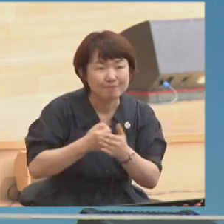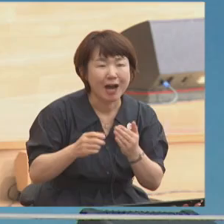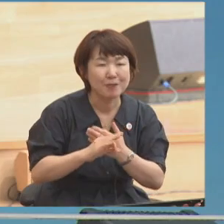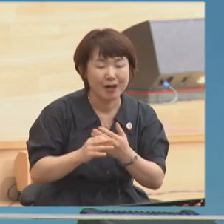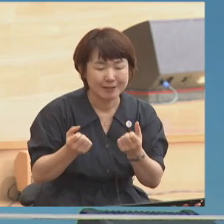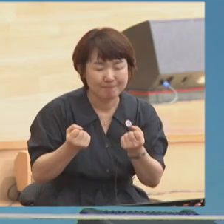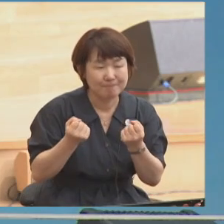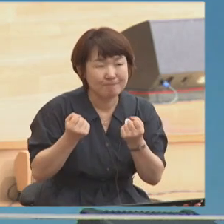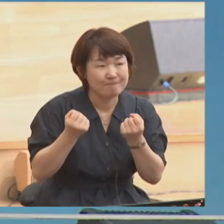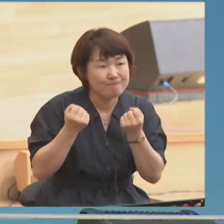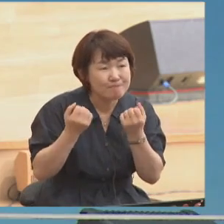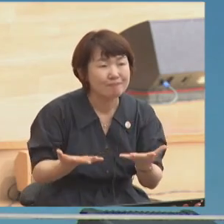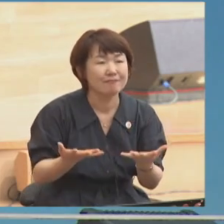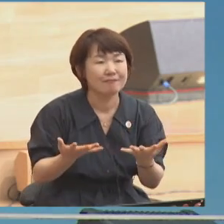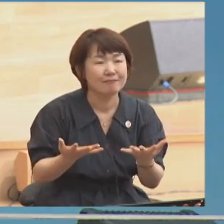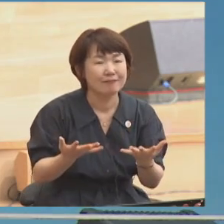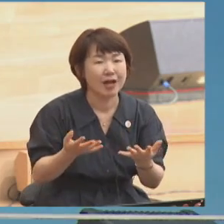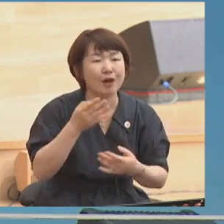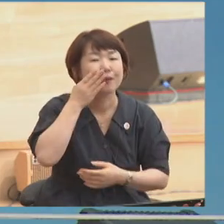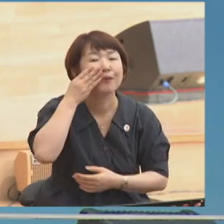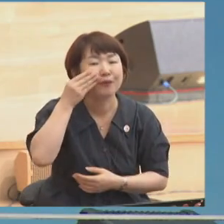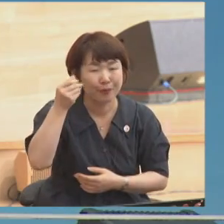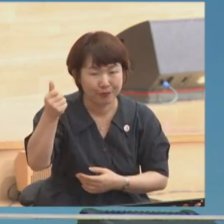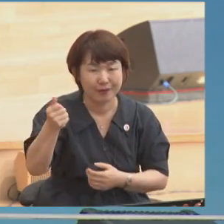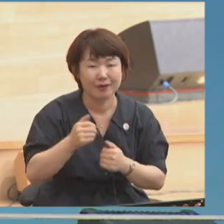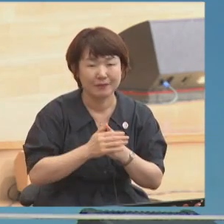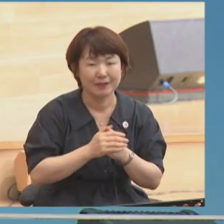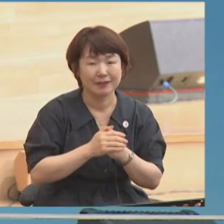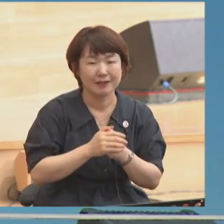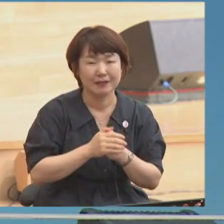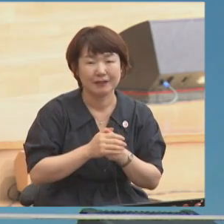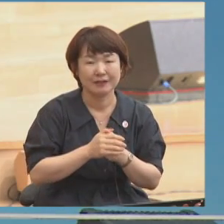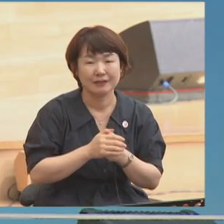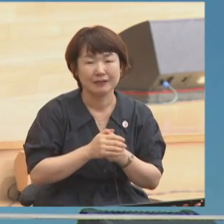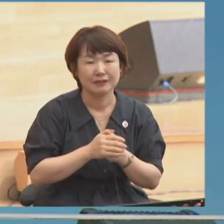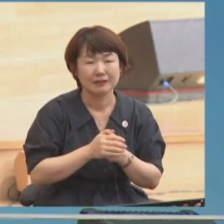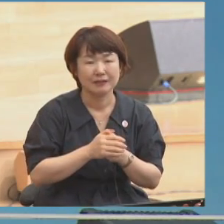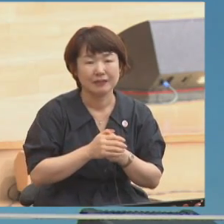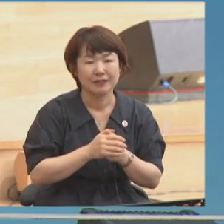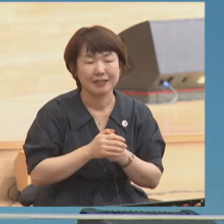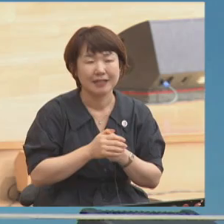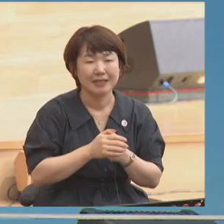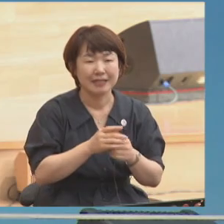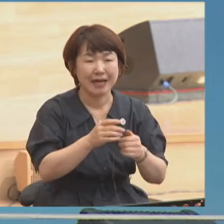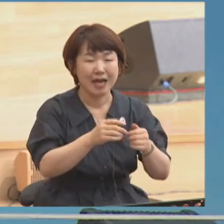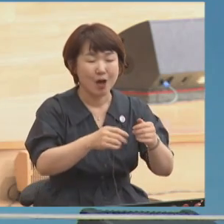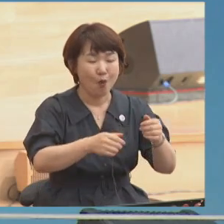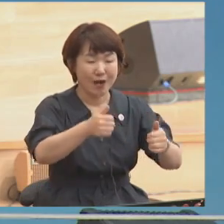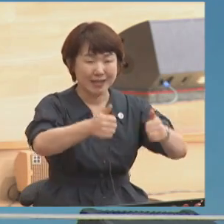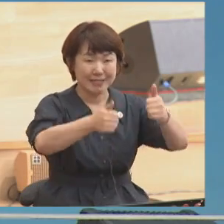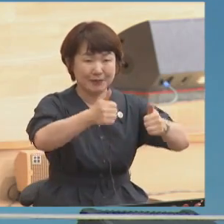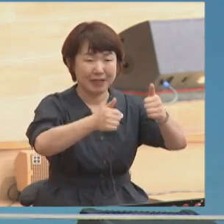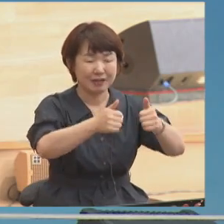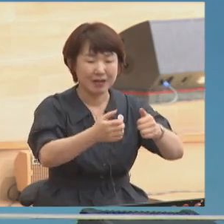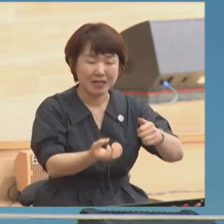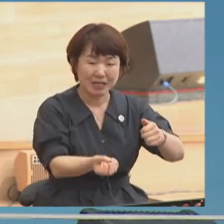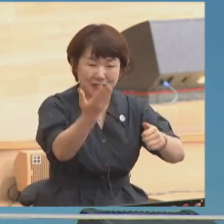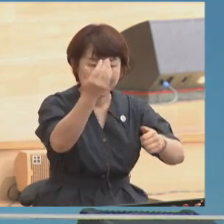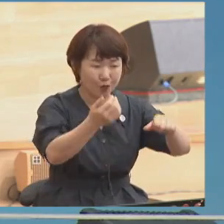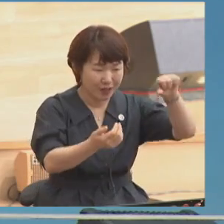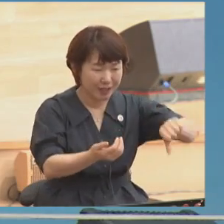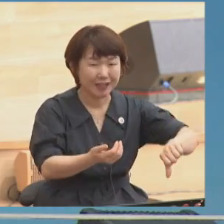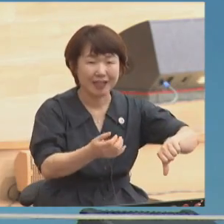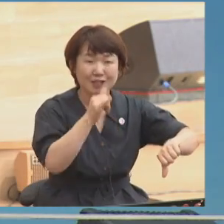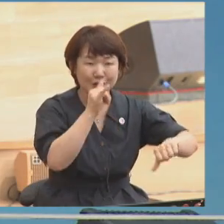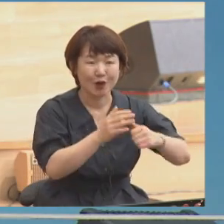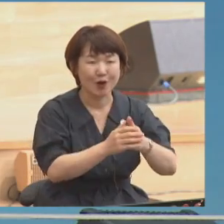주먹을 풀 수가 있는 거죠. 그럼 승부의 세계는 이기는 자가 있고 지는 자가 있잖아요. 이기는 자와